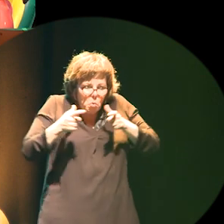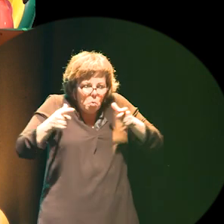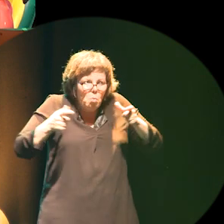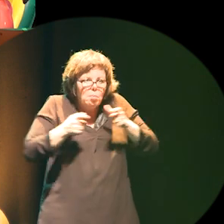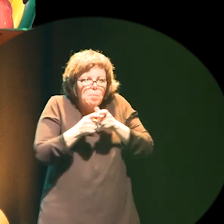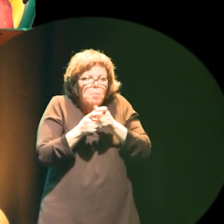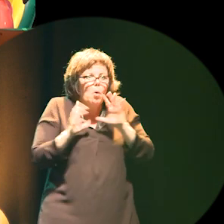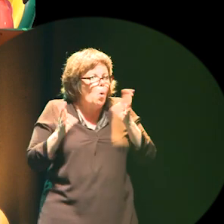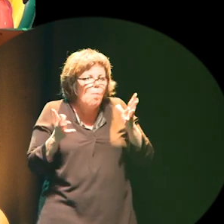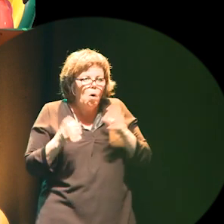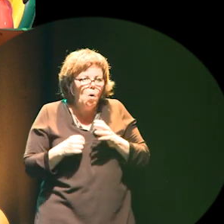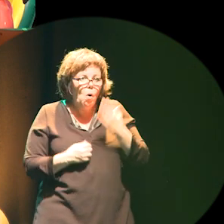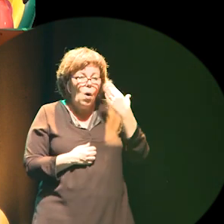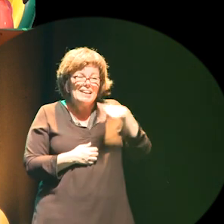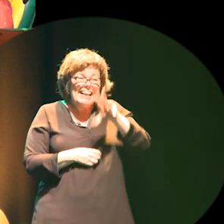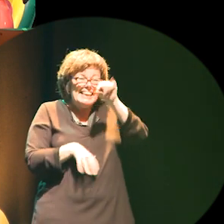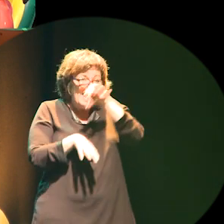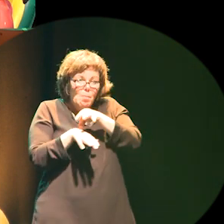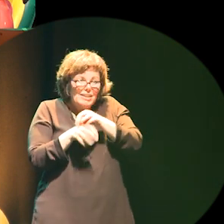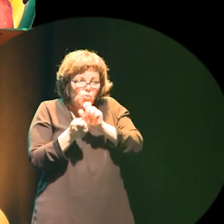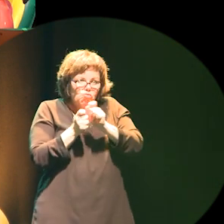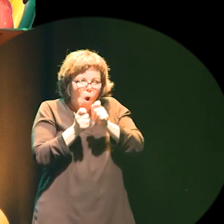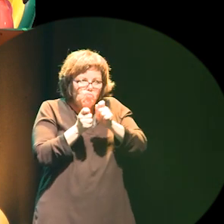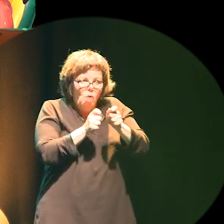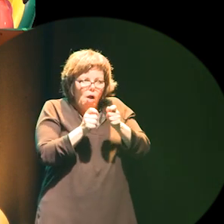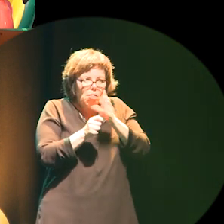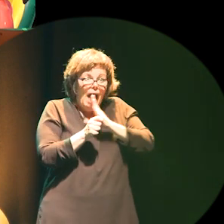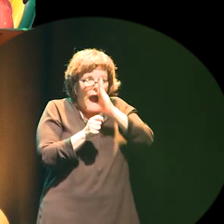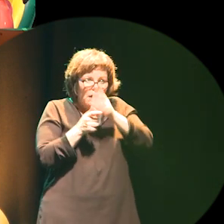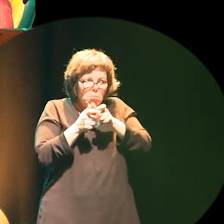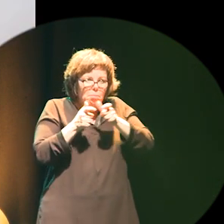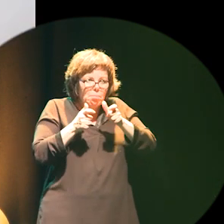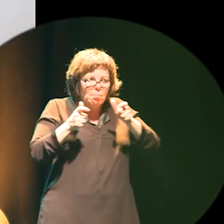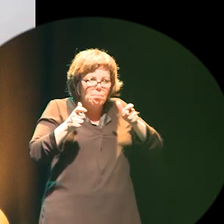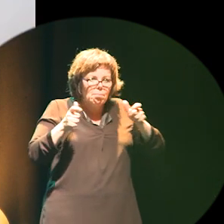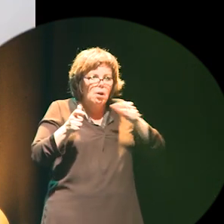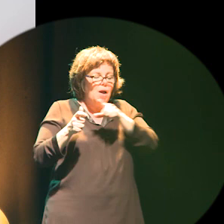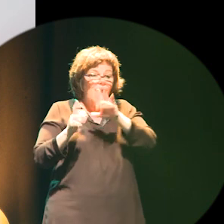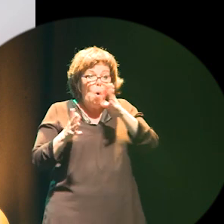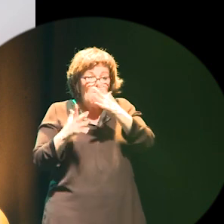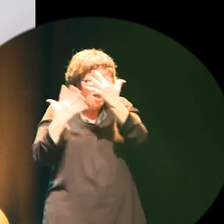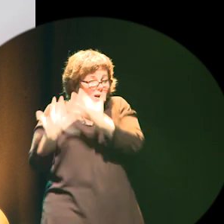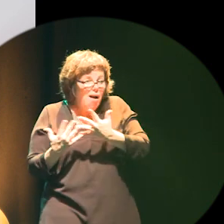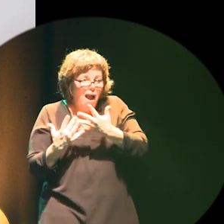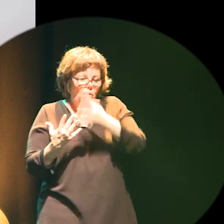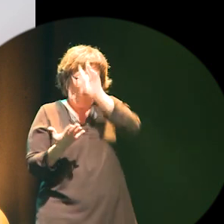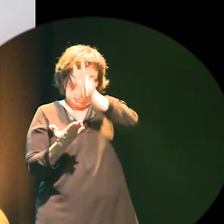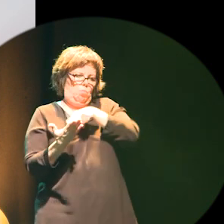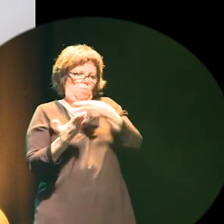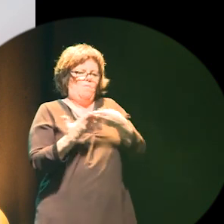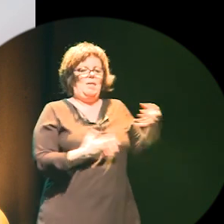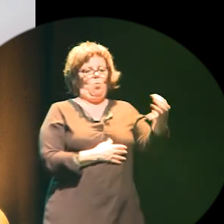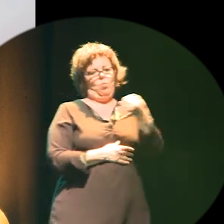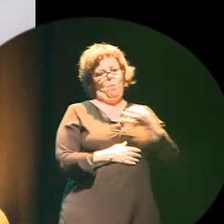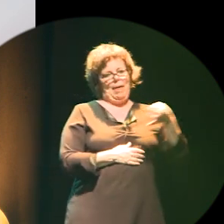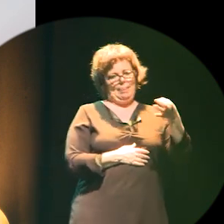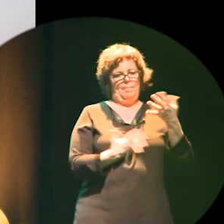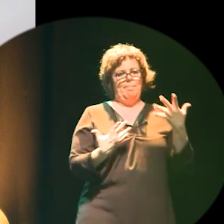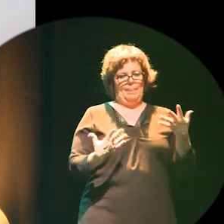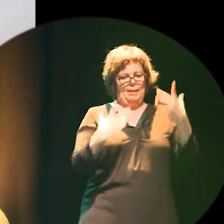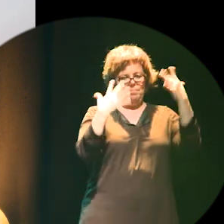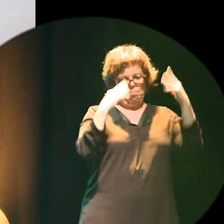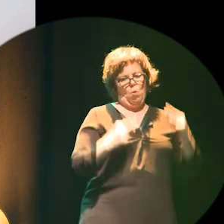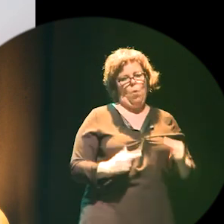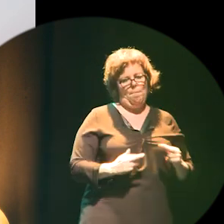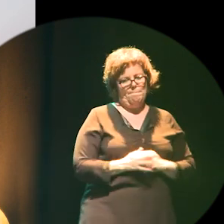toutes les demi-heures? Eh bien, nous automatisons les observations. Et pour compter toutes ces cellules, plusieurs milliers par millilitre, eh